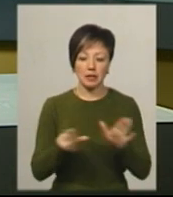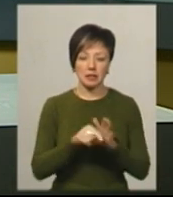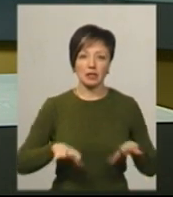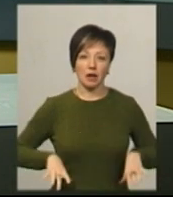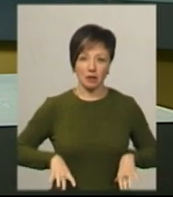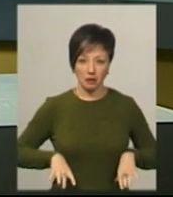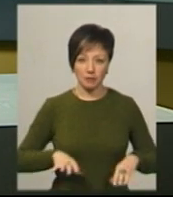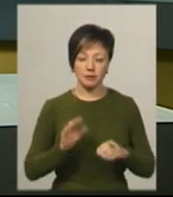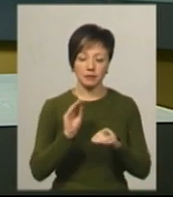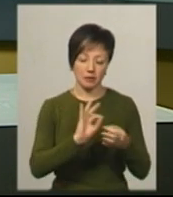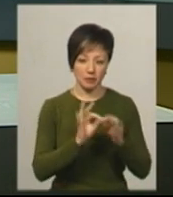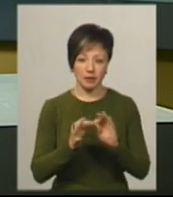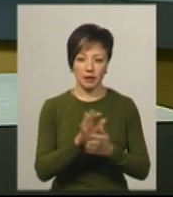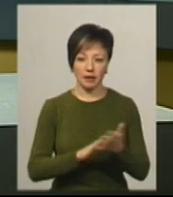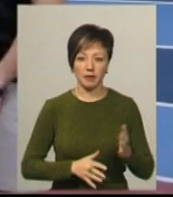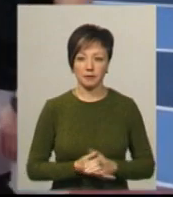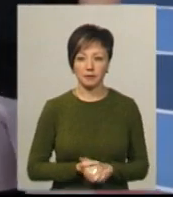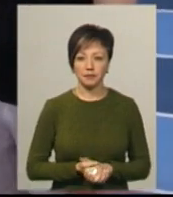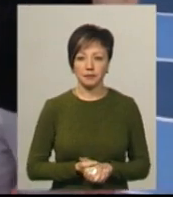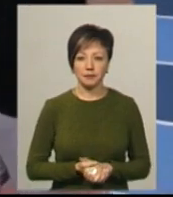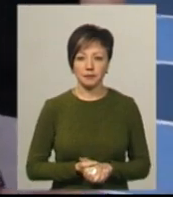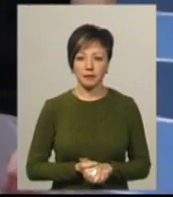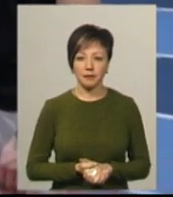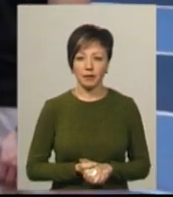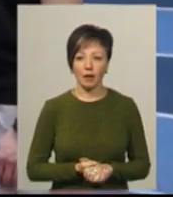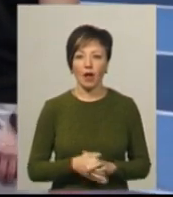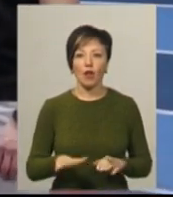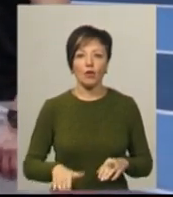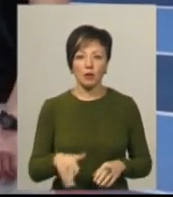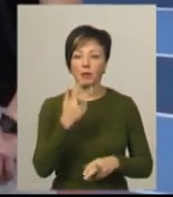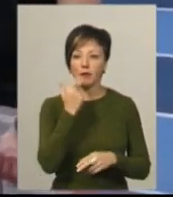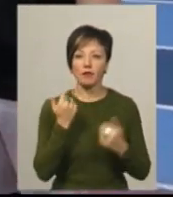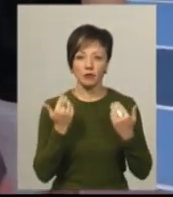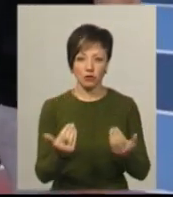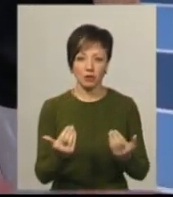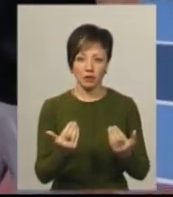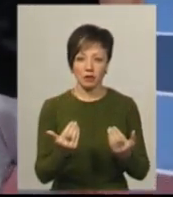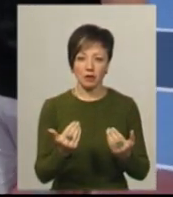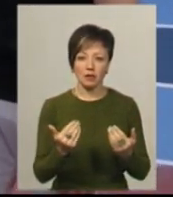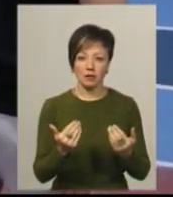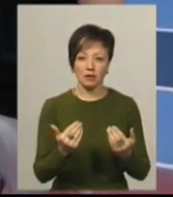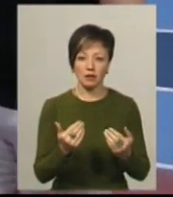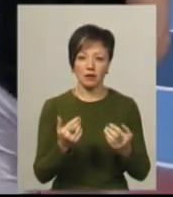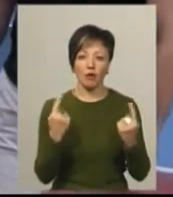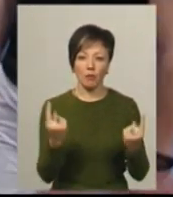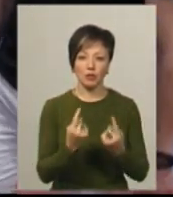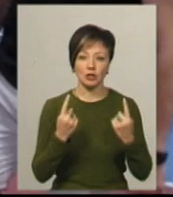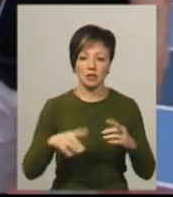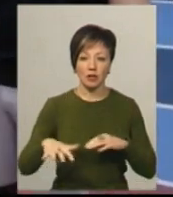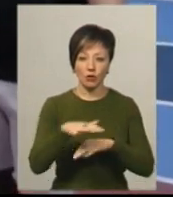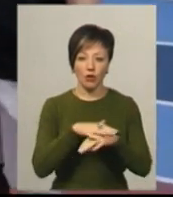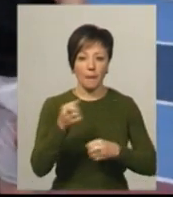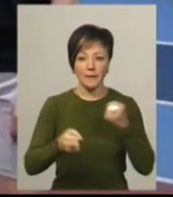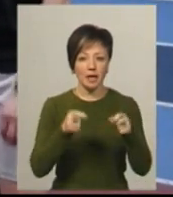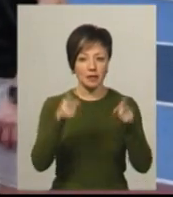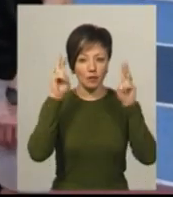Анна Хорошун докладніше. Розумієш, ходьбать до тебе привична. Привичне середовище, да. Звичне середовище. А бігати ти